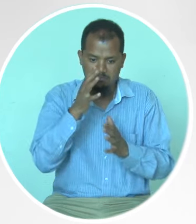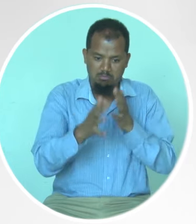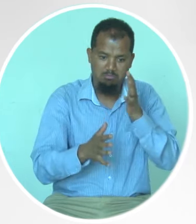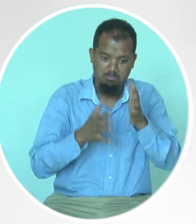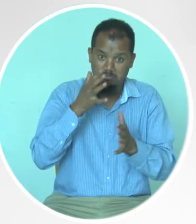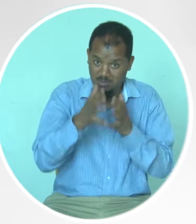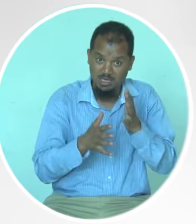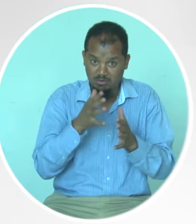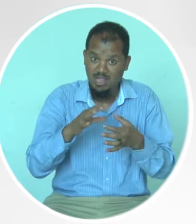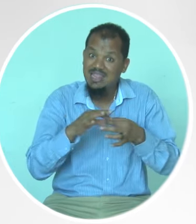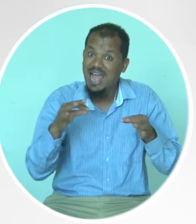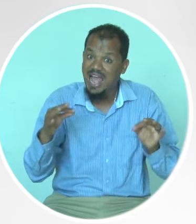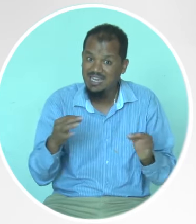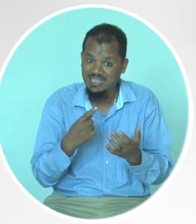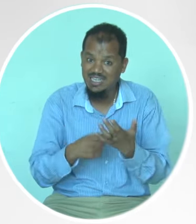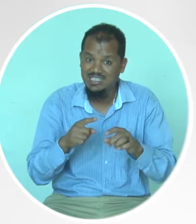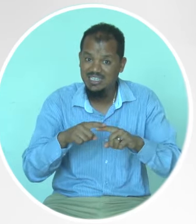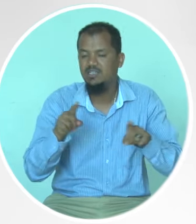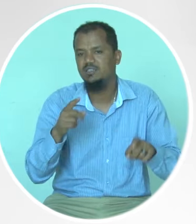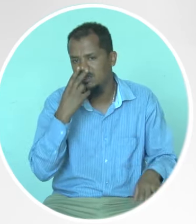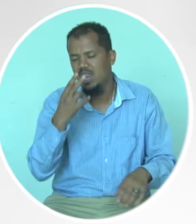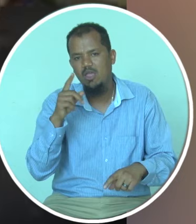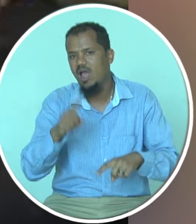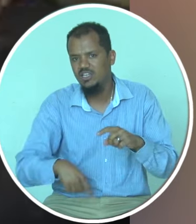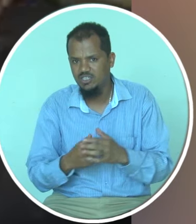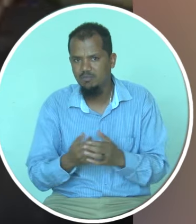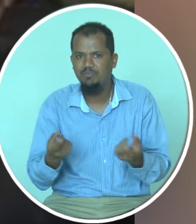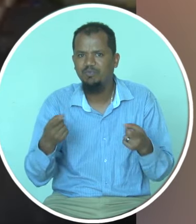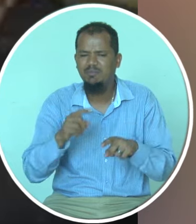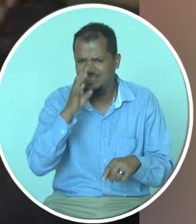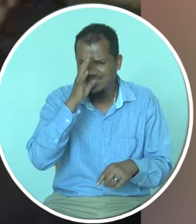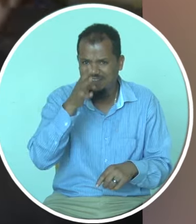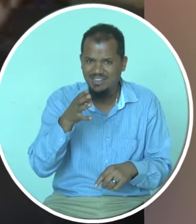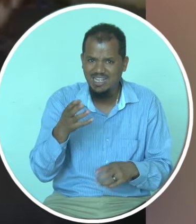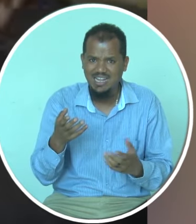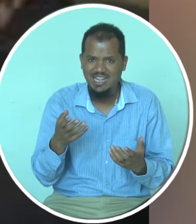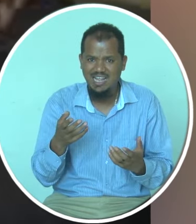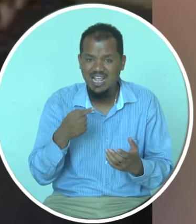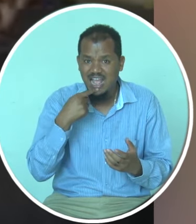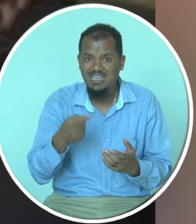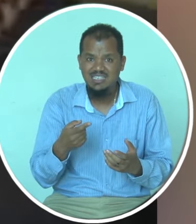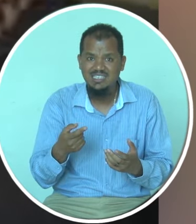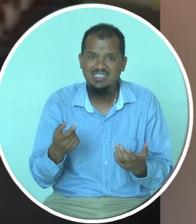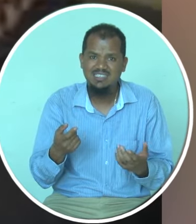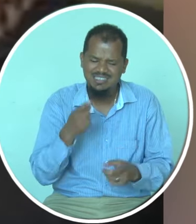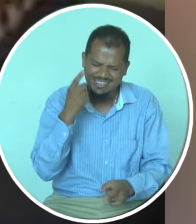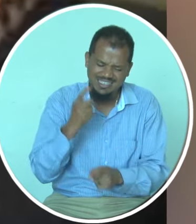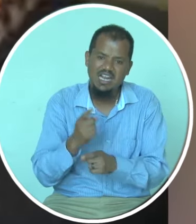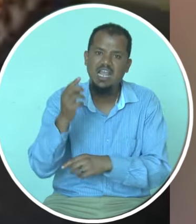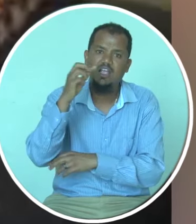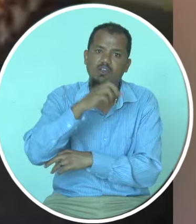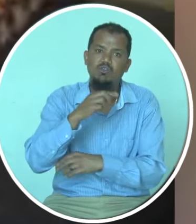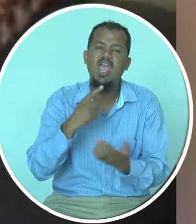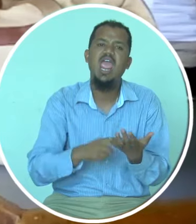የምልክት ቋንቋ ታሪክ ከዚህ ለይተልና ያው አንችልም ስለዚህ መቼ ተፈጠረ ምልክት ቋንቋ ያለን እንደሆነ ትክክለኛ